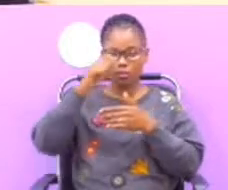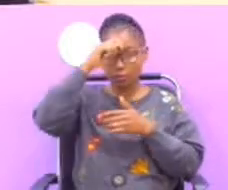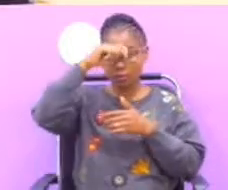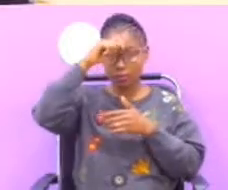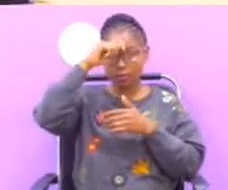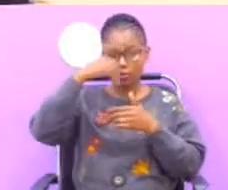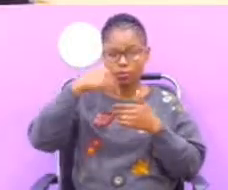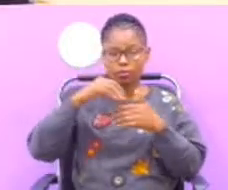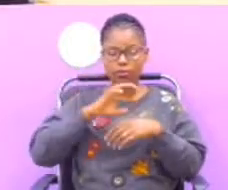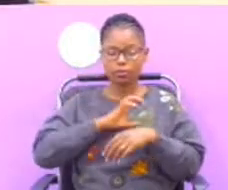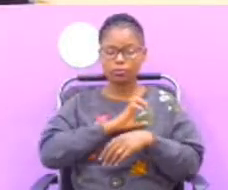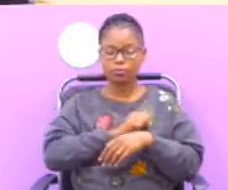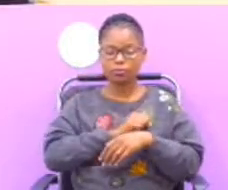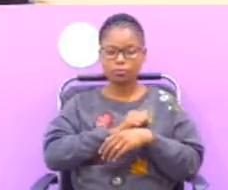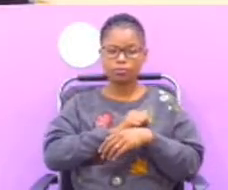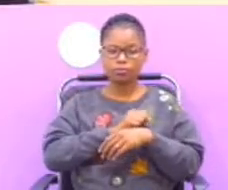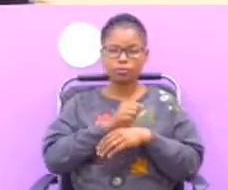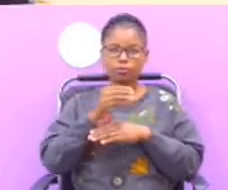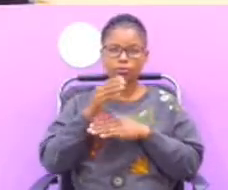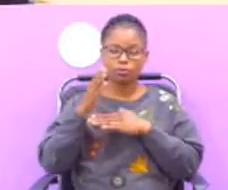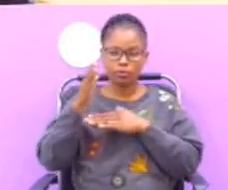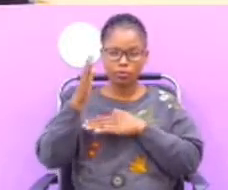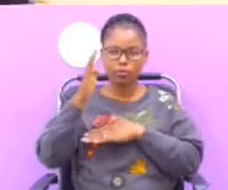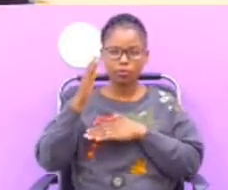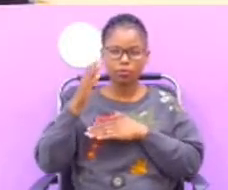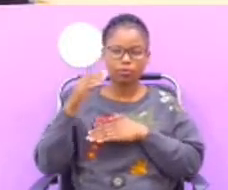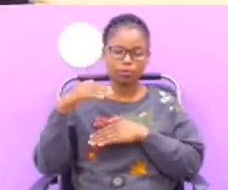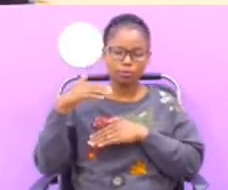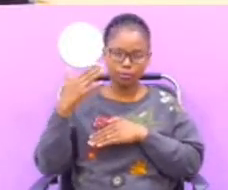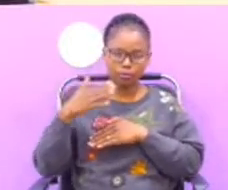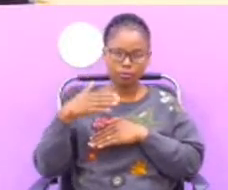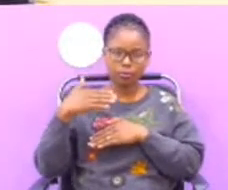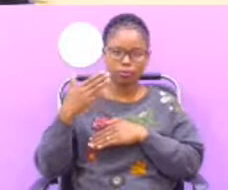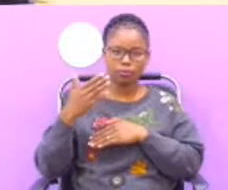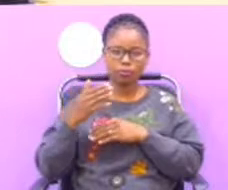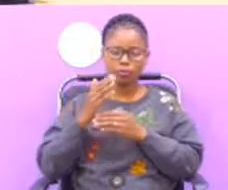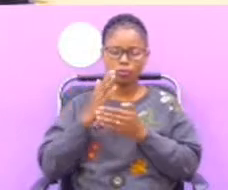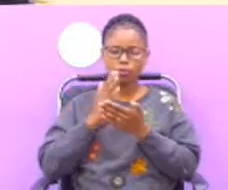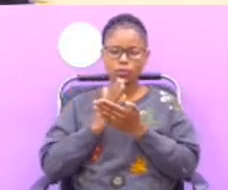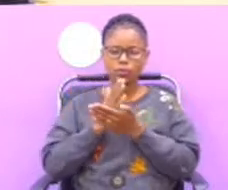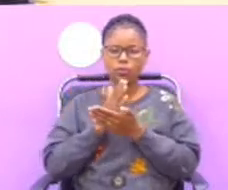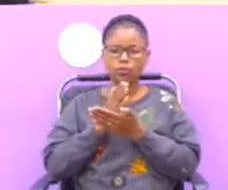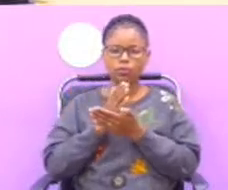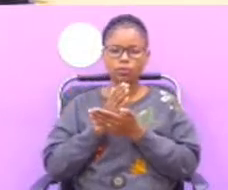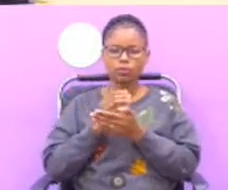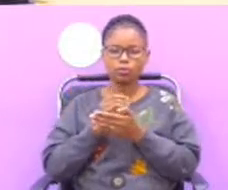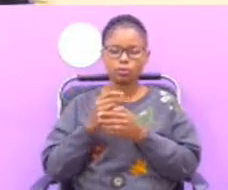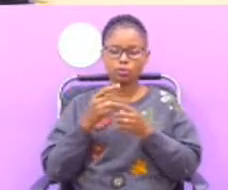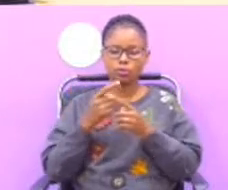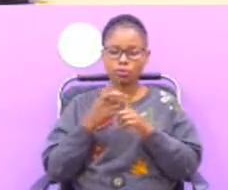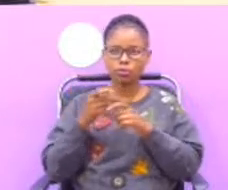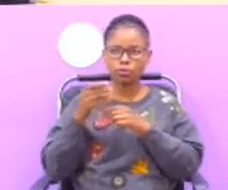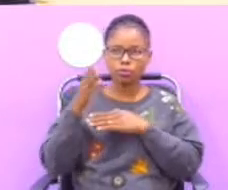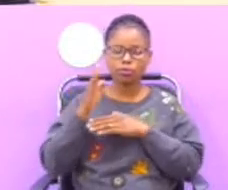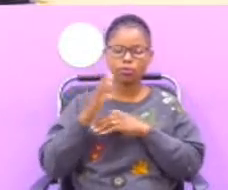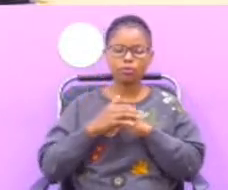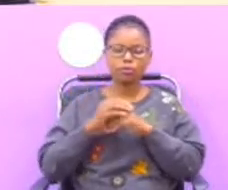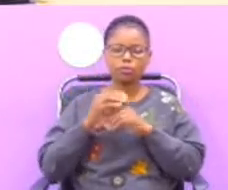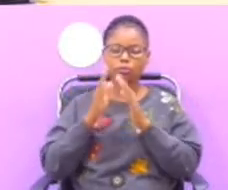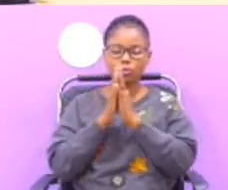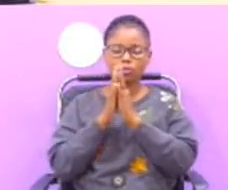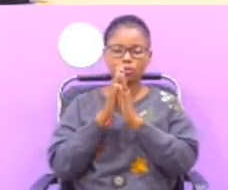ithuĩ tũikare twetereire Mwathani witũ tondũ ũgĩ ũrĩa wa ma umanaga na kũrĩ Ngai Bwana asifuye